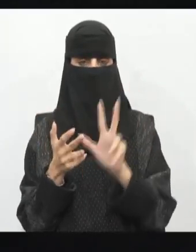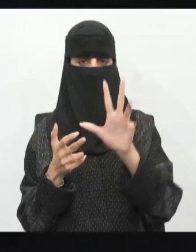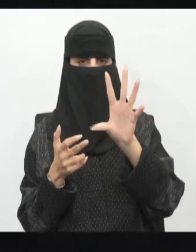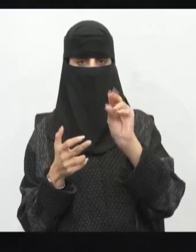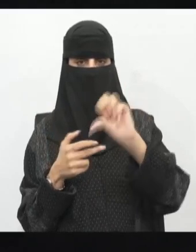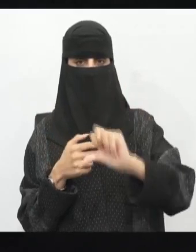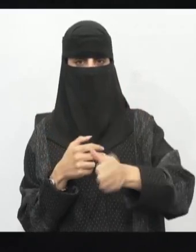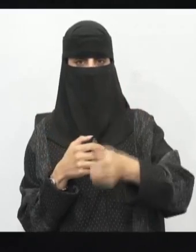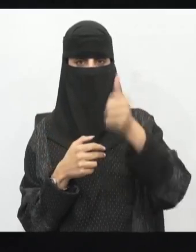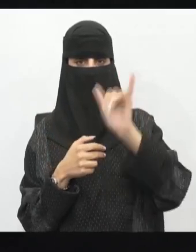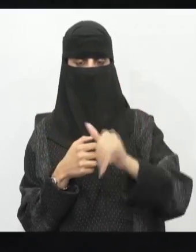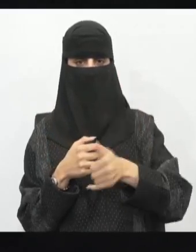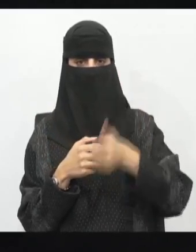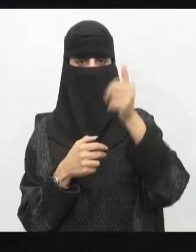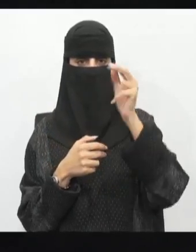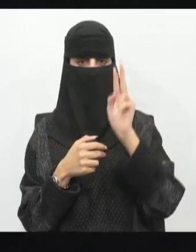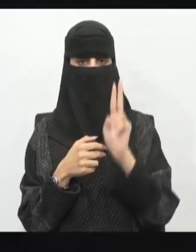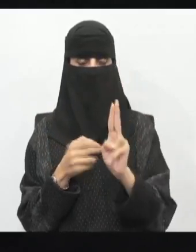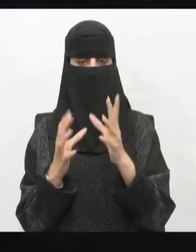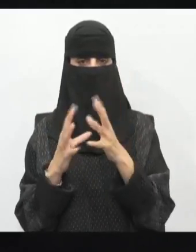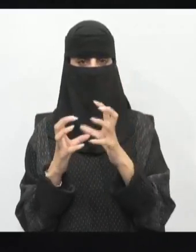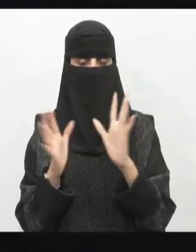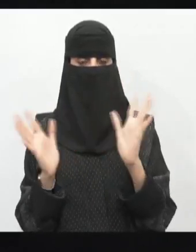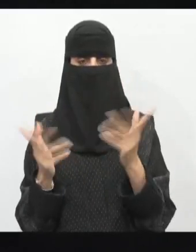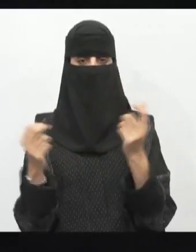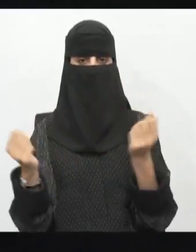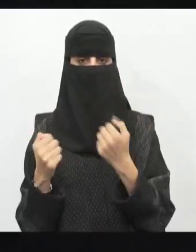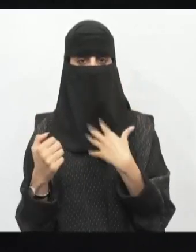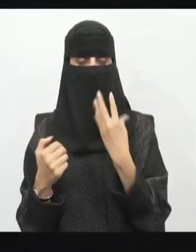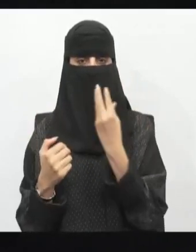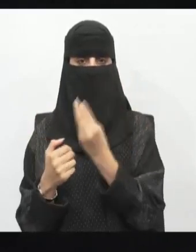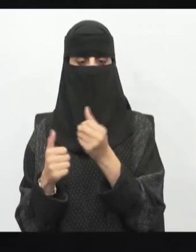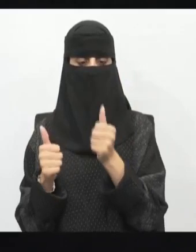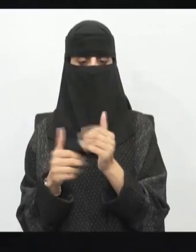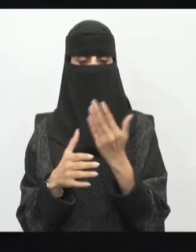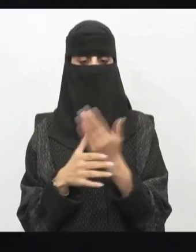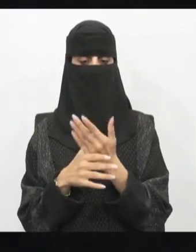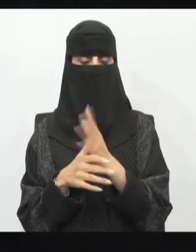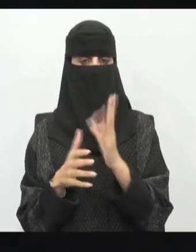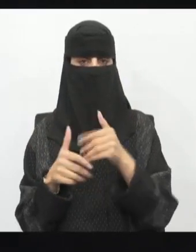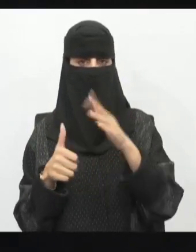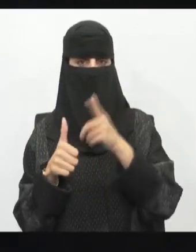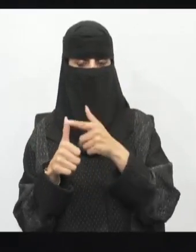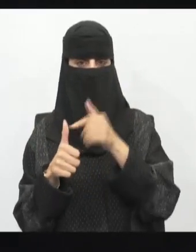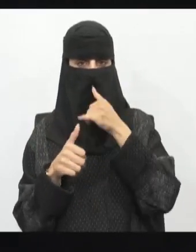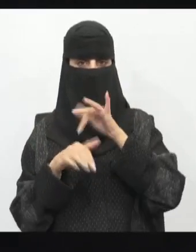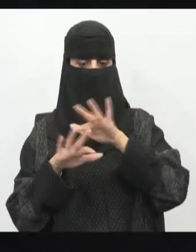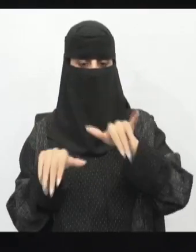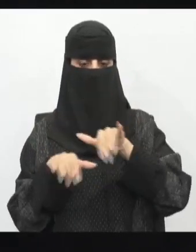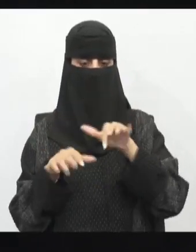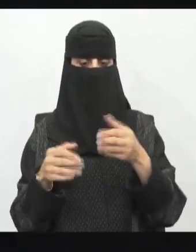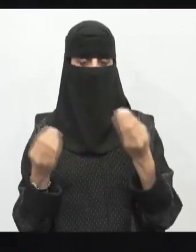الجسم ثانيا الشمس مفيده في وقت الصباح الباكر وقبل غروب الشمس فهي